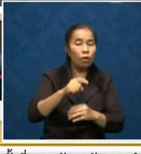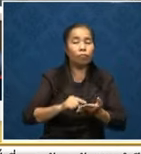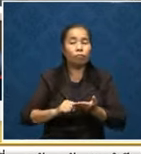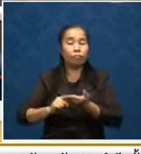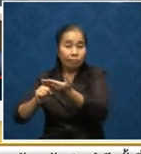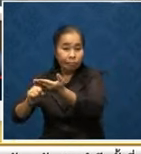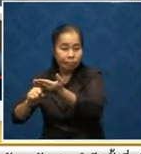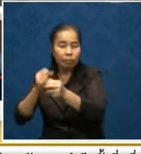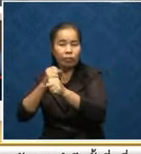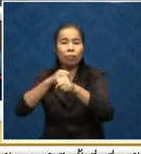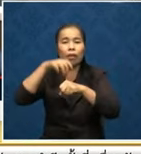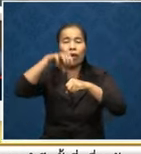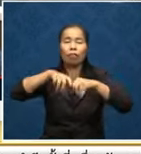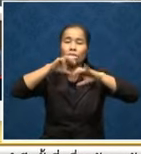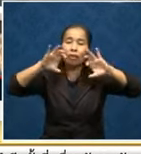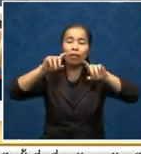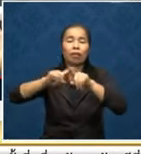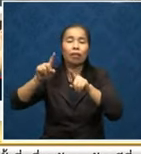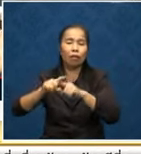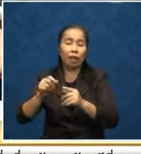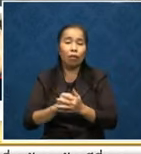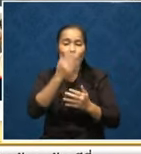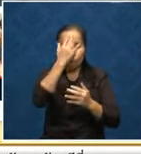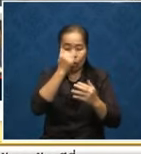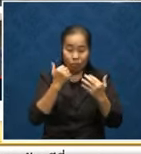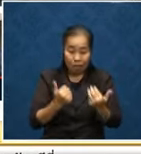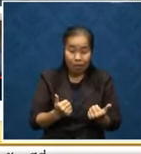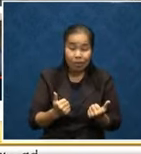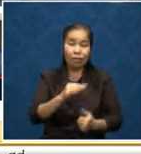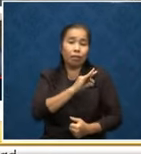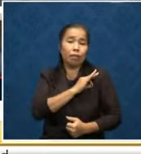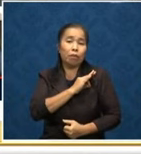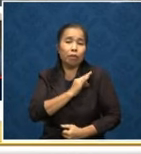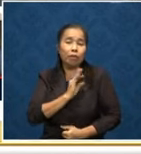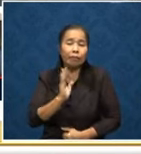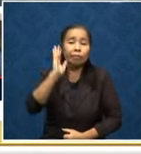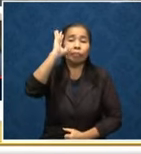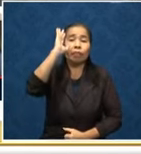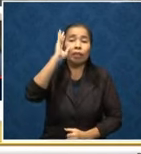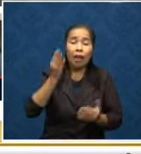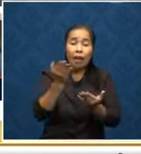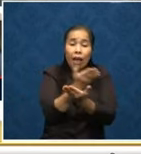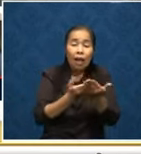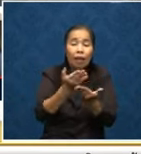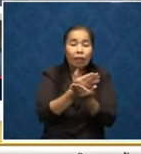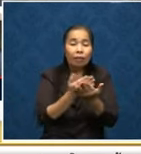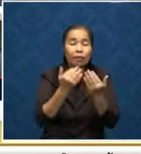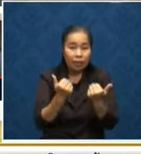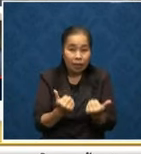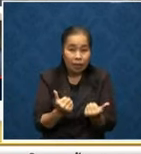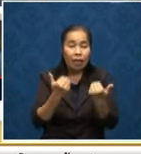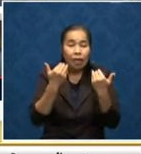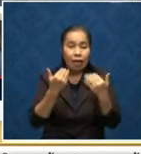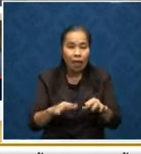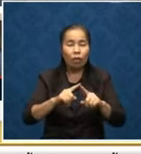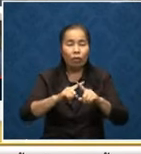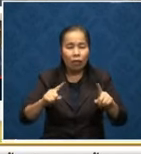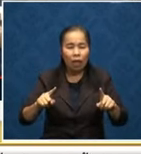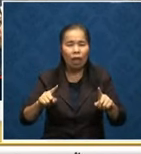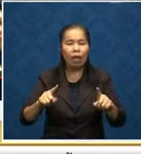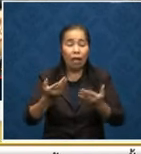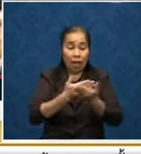งเนี่ยมีการหารือของท่านสมาชิกที่ลุกขึ้นหารือในที่ประชุมแห่งนี้เนี่ยปรากฏว่ากว่าเรื่องที่